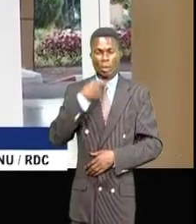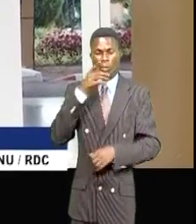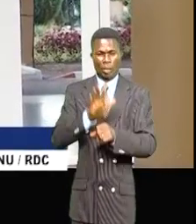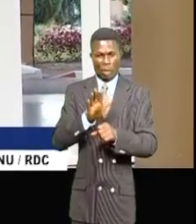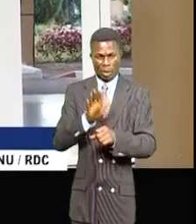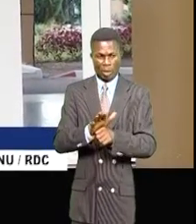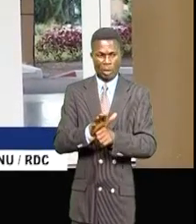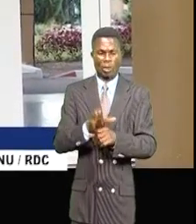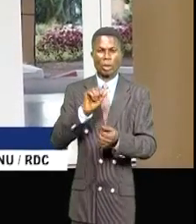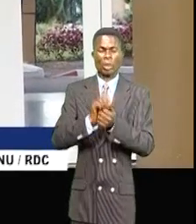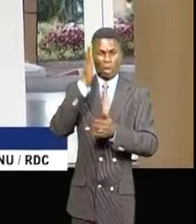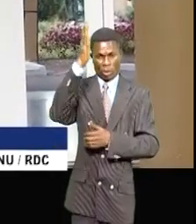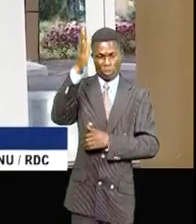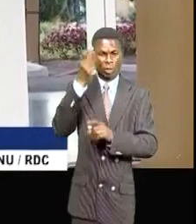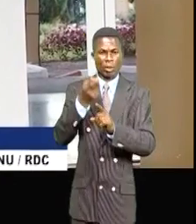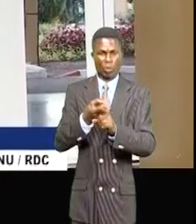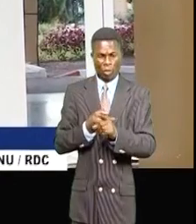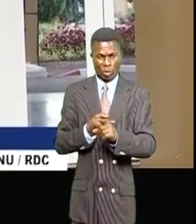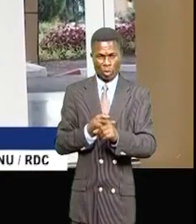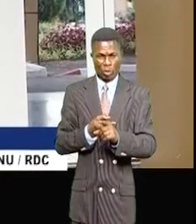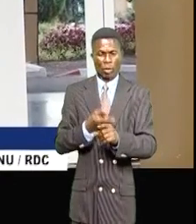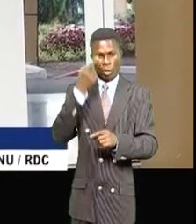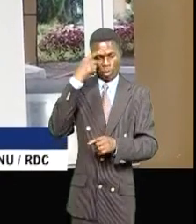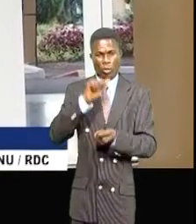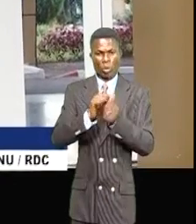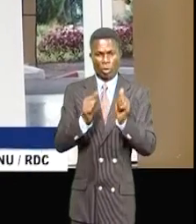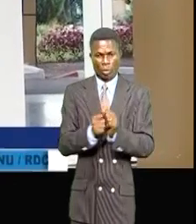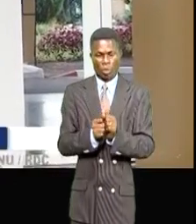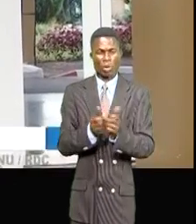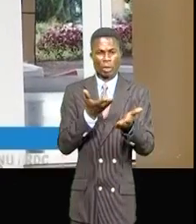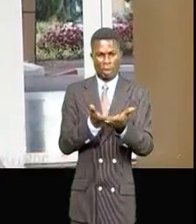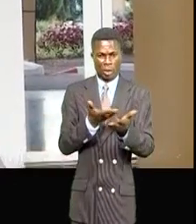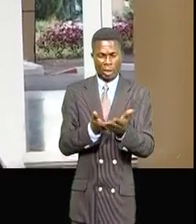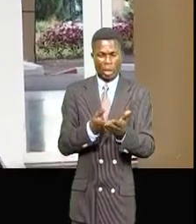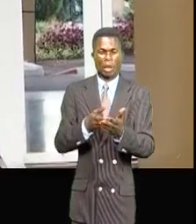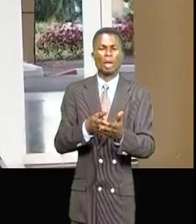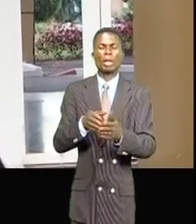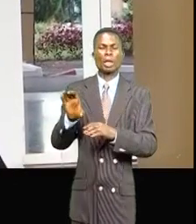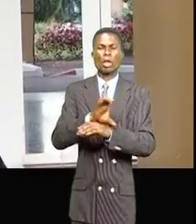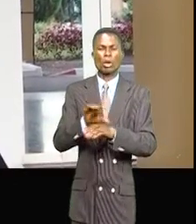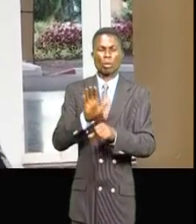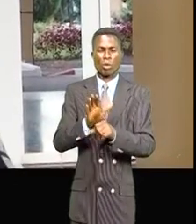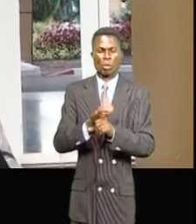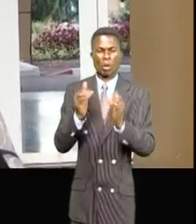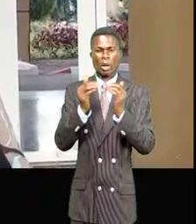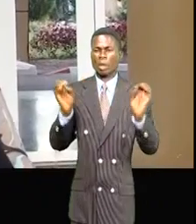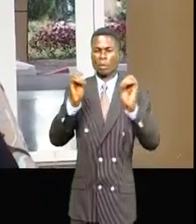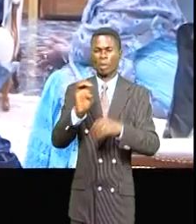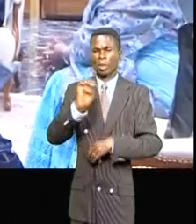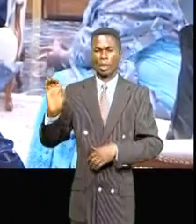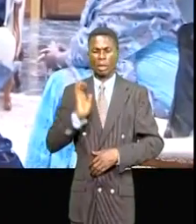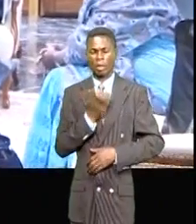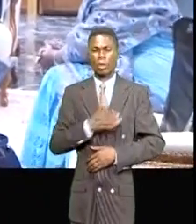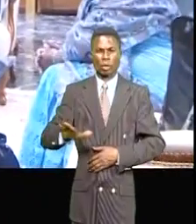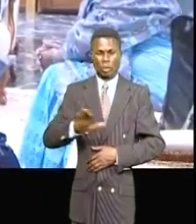dans les prochains mois par rapport à cette question qui le préoccupe tant, l'insécurité à l'est du pays.